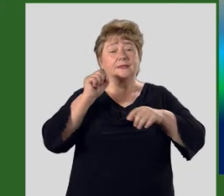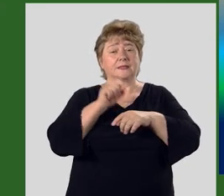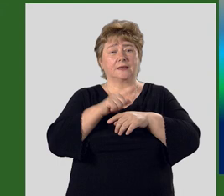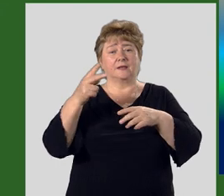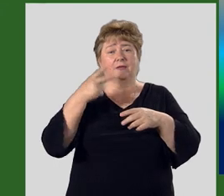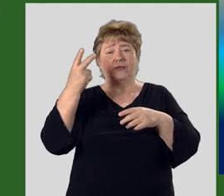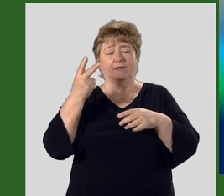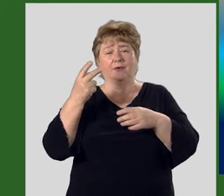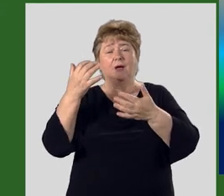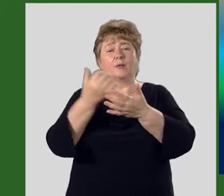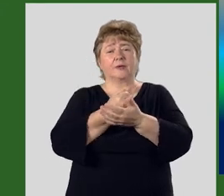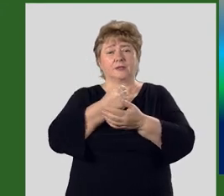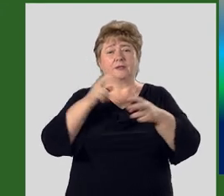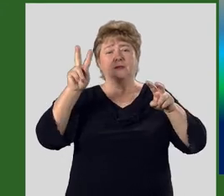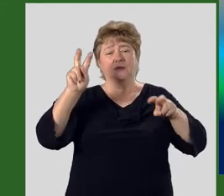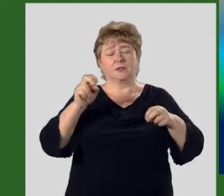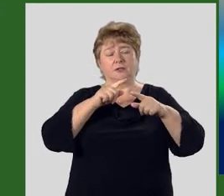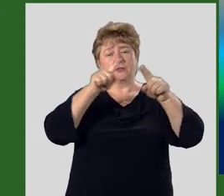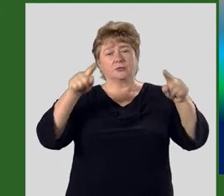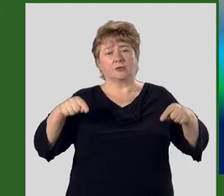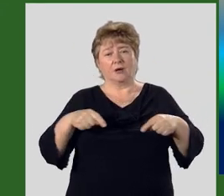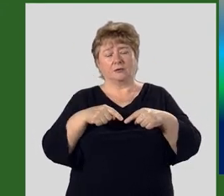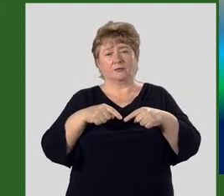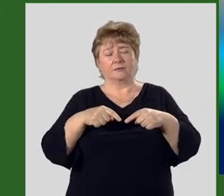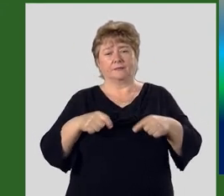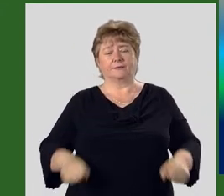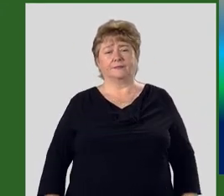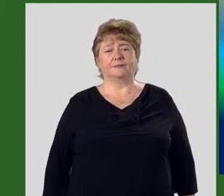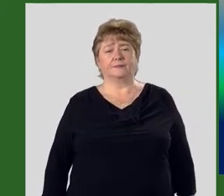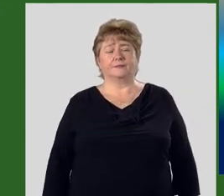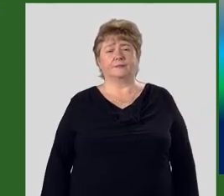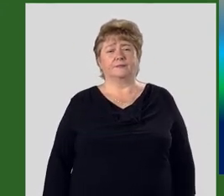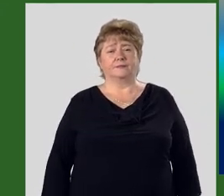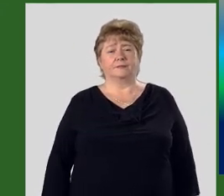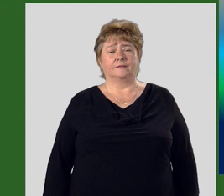Задание 2. Определите тематическую карту.